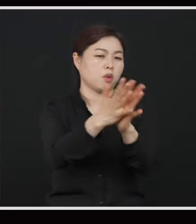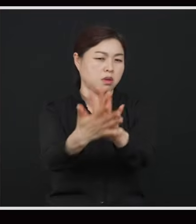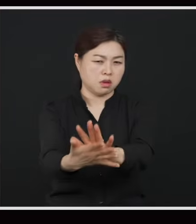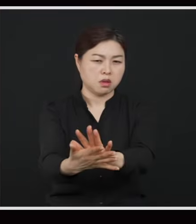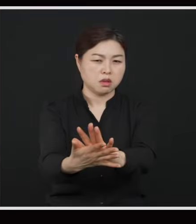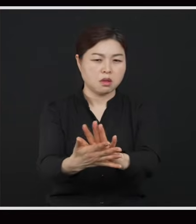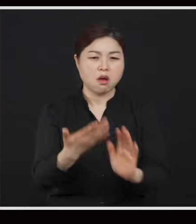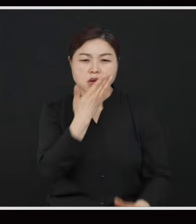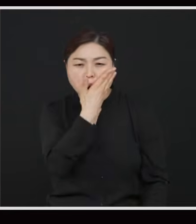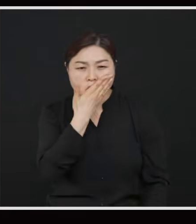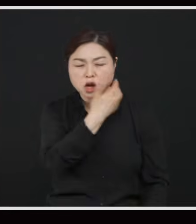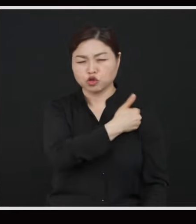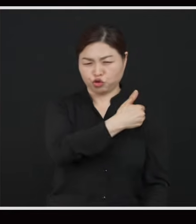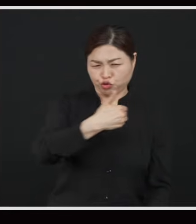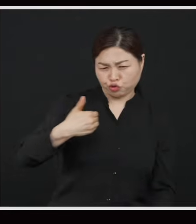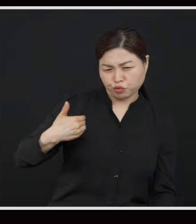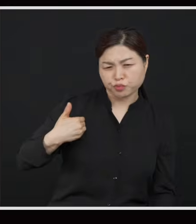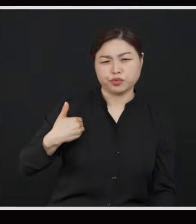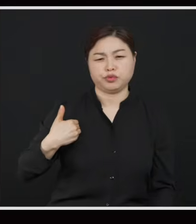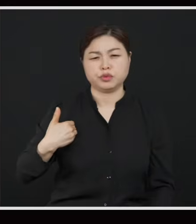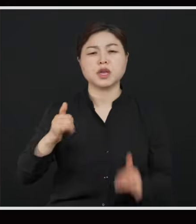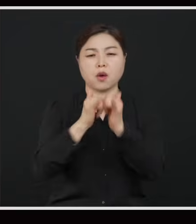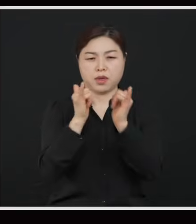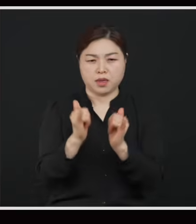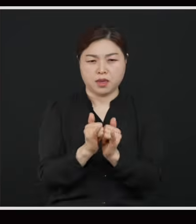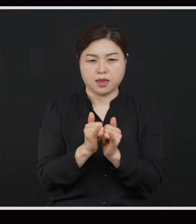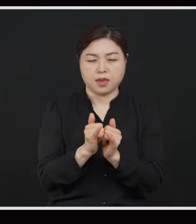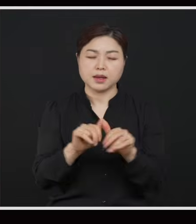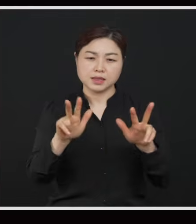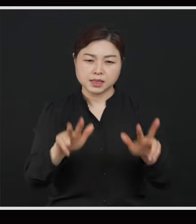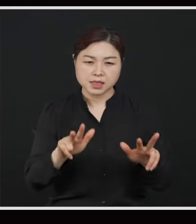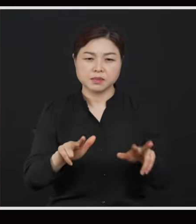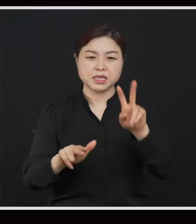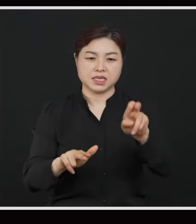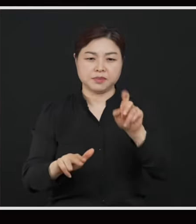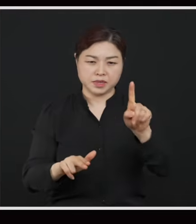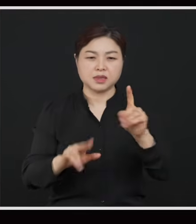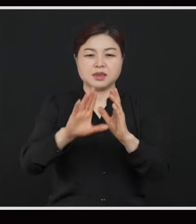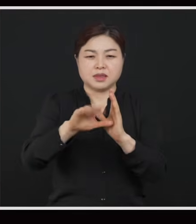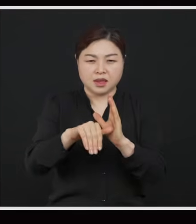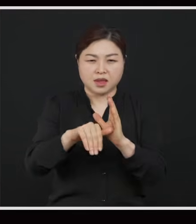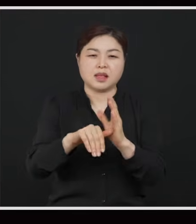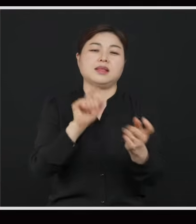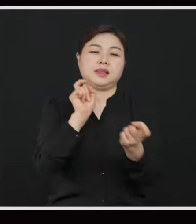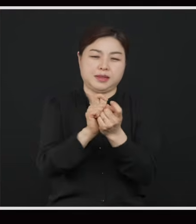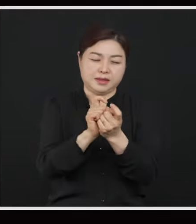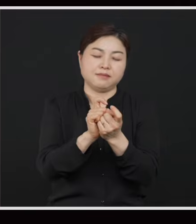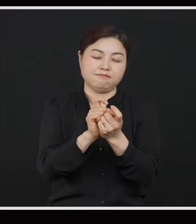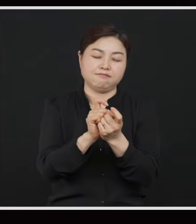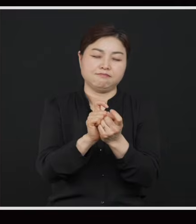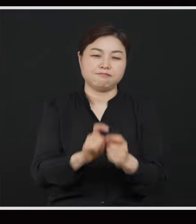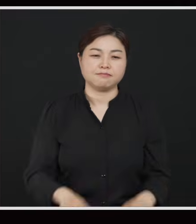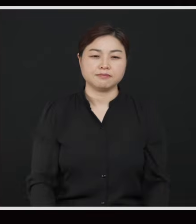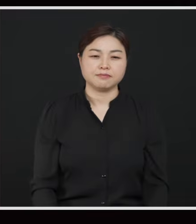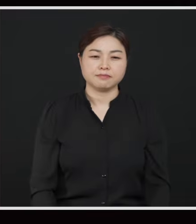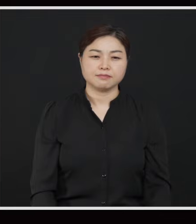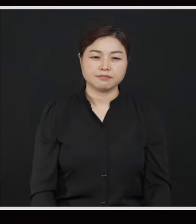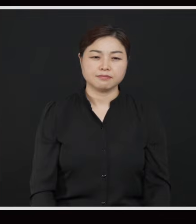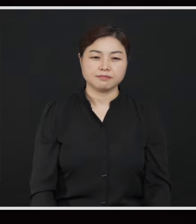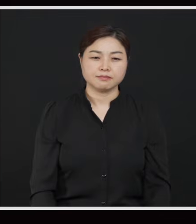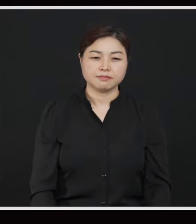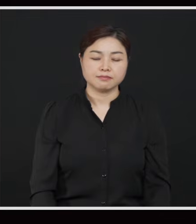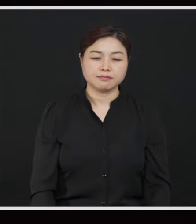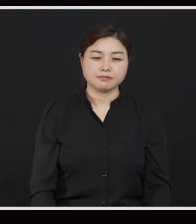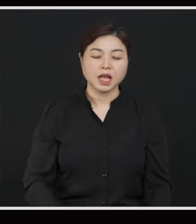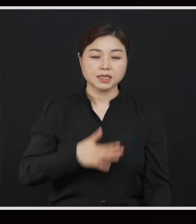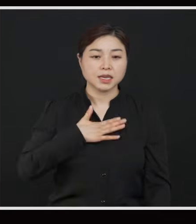그래서 모든 영양분이 지금 풍족한 사회가 됐습니다. 그게 지금 저희 21세기에 당면한 과제입니다. 그럼 조금 더